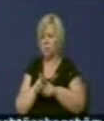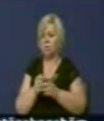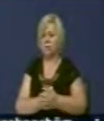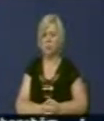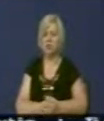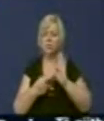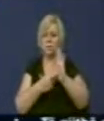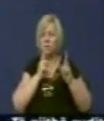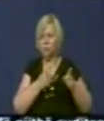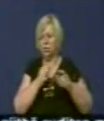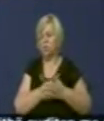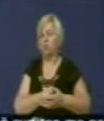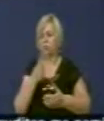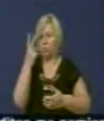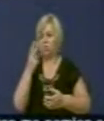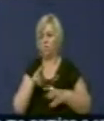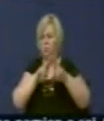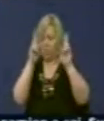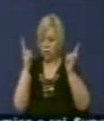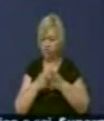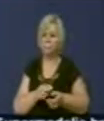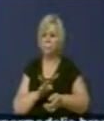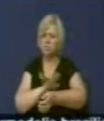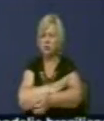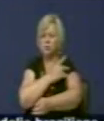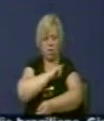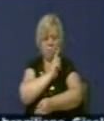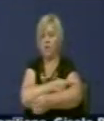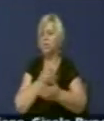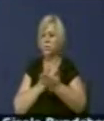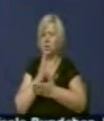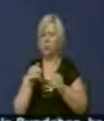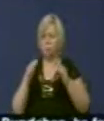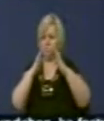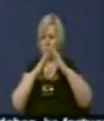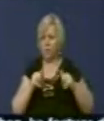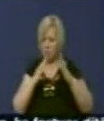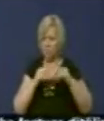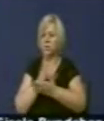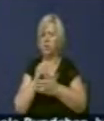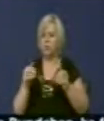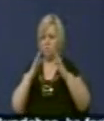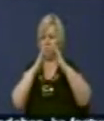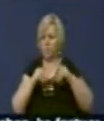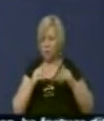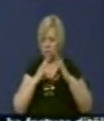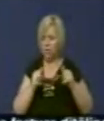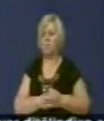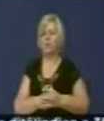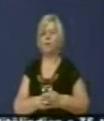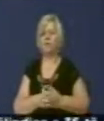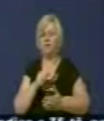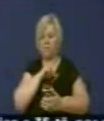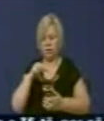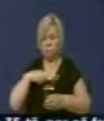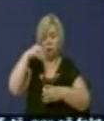kur ndodh një nënshtrim apo dorëzim para Hitlerit. Është fitoria mbi fashizmin ajo e cili soll, kurse paqja